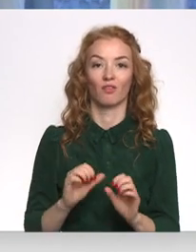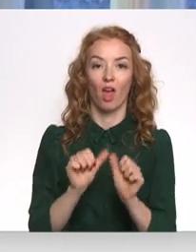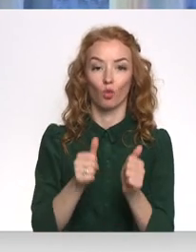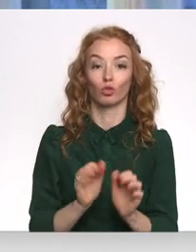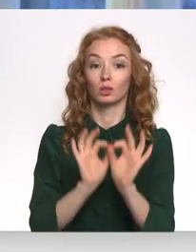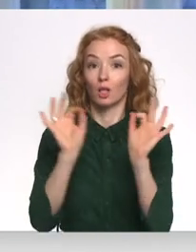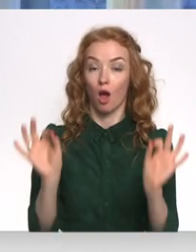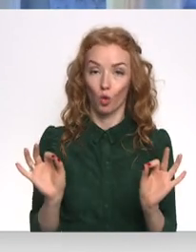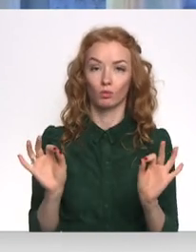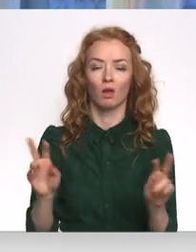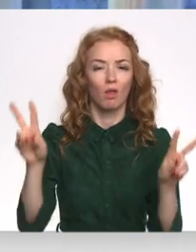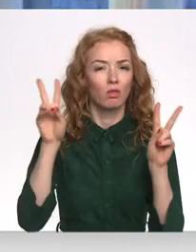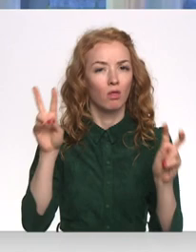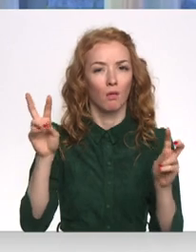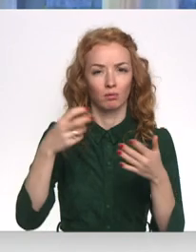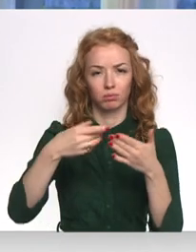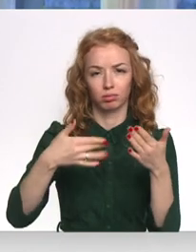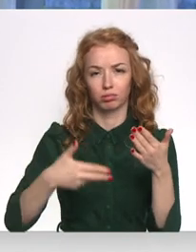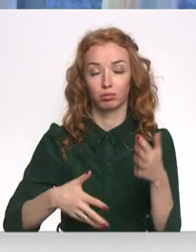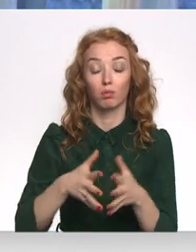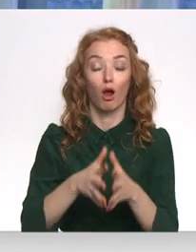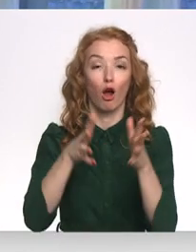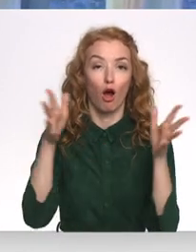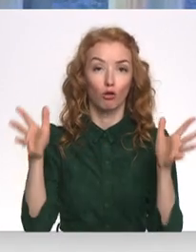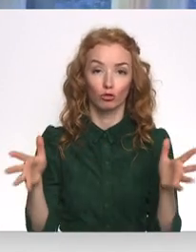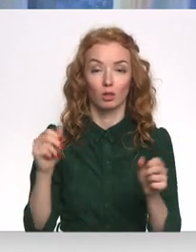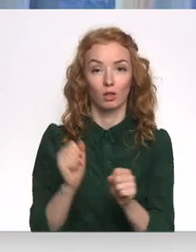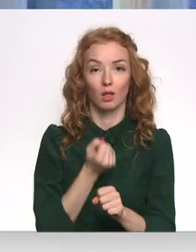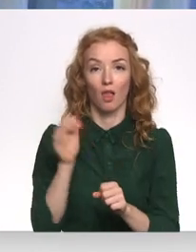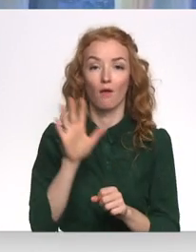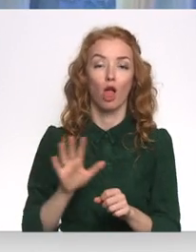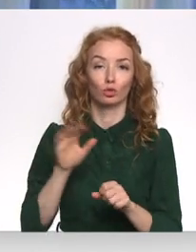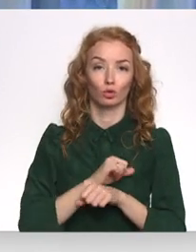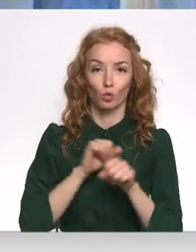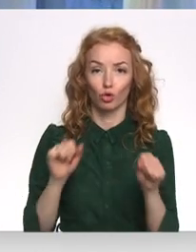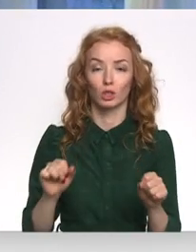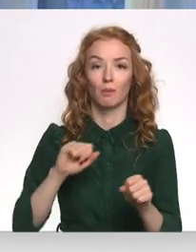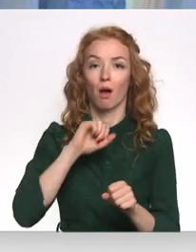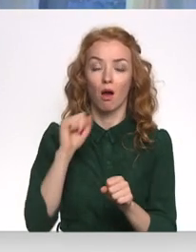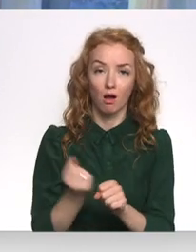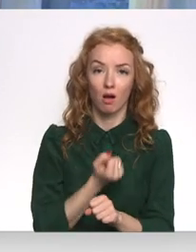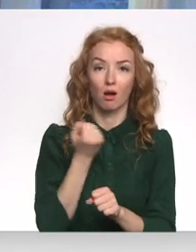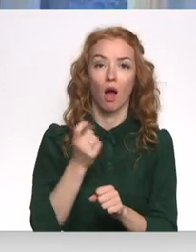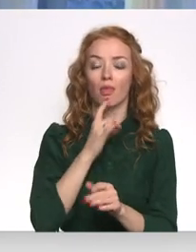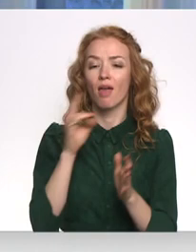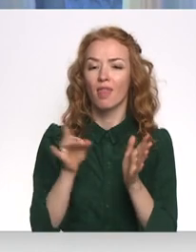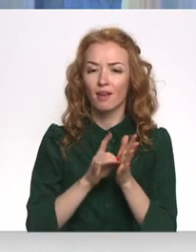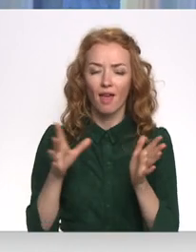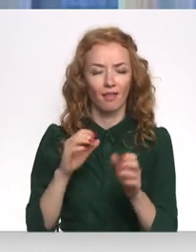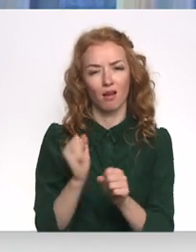uzsākšana, tēma lokas bija ļoti plašs. Gan nacionālā drošība, gan enerģētika, klimata